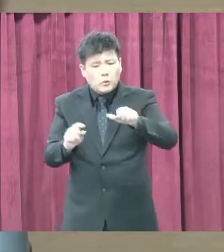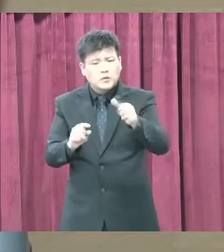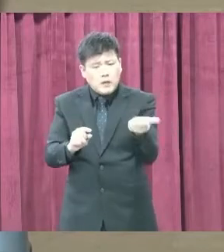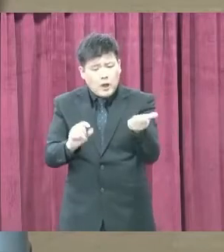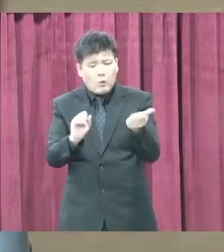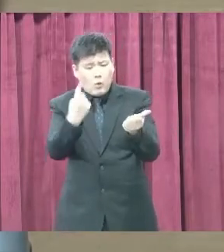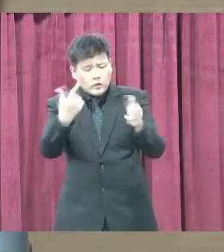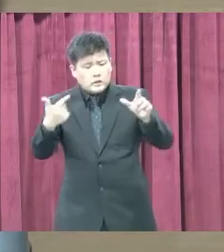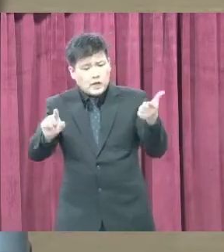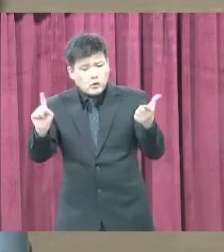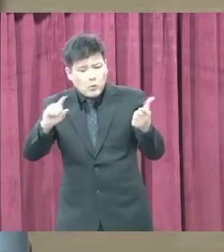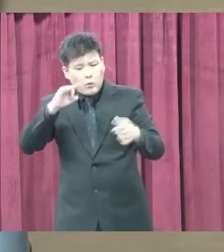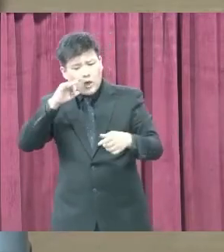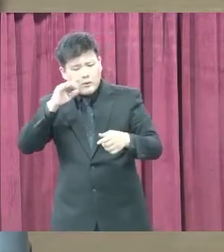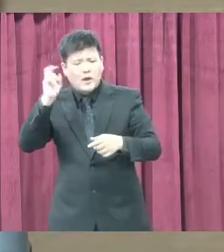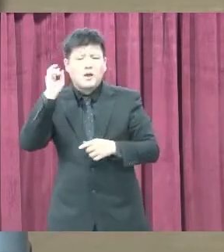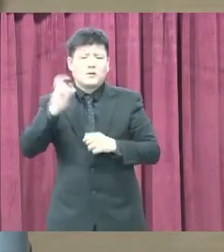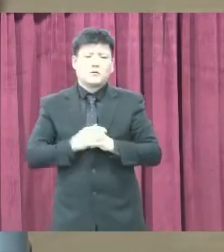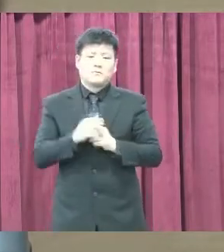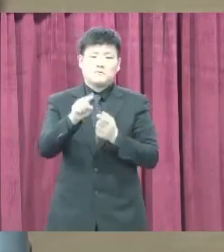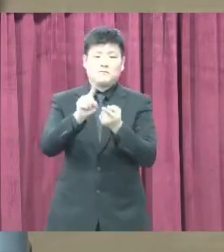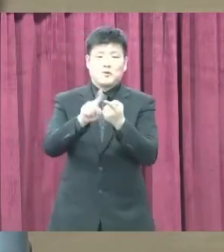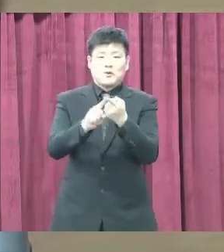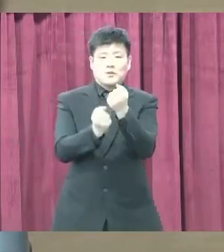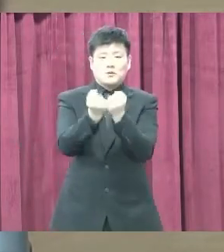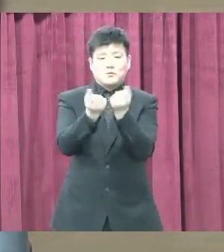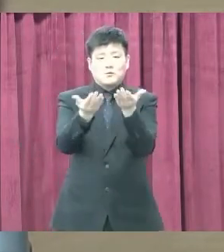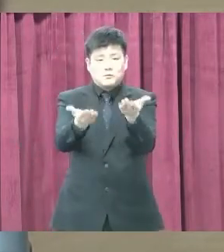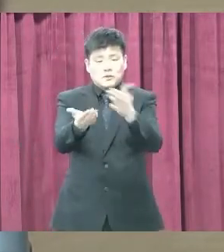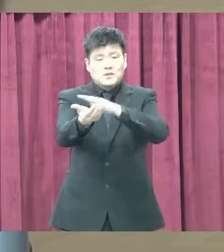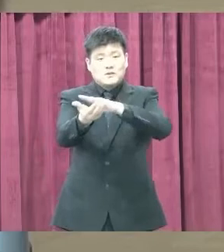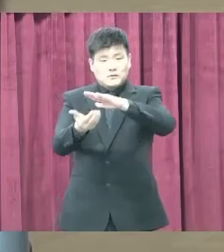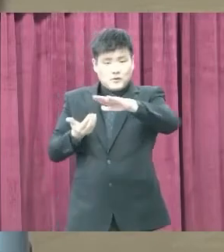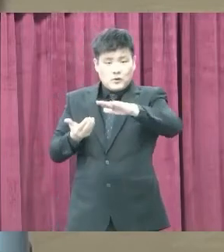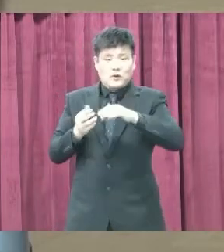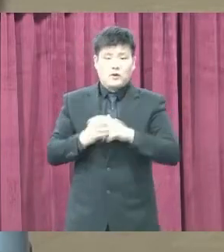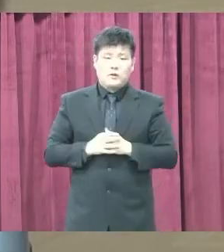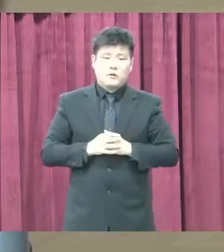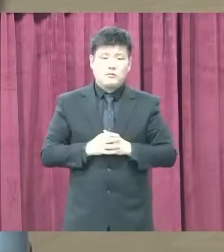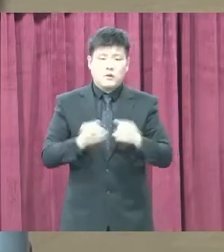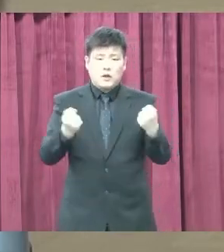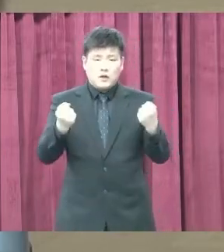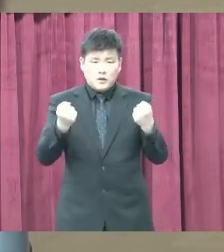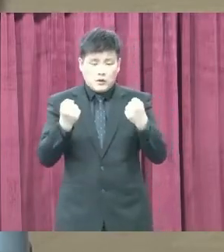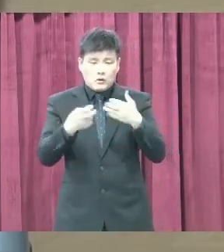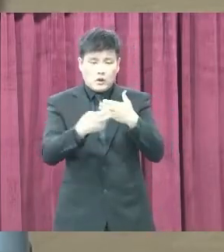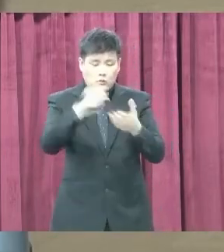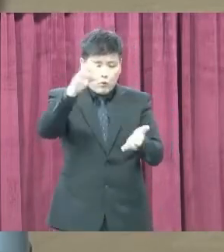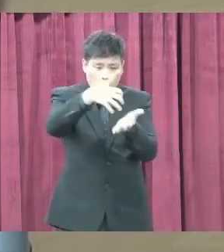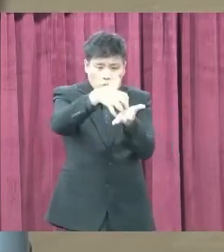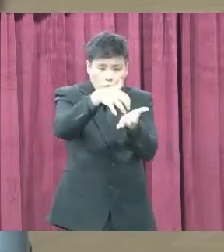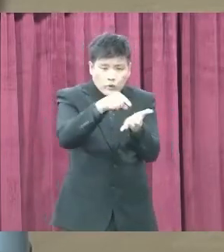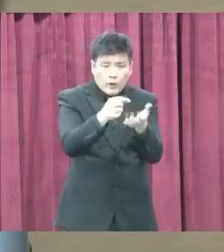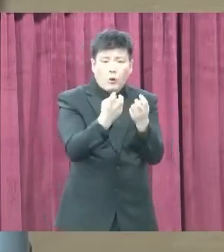사망 원인은 어떻게 틀릴까 궁금해 하실 텐데 그거를 말씀드릴 거고요. 그 전에 우리가 건강보건 통계가 어떻게 형성이